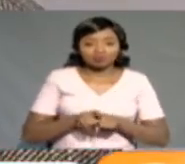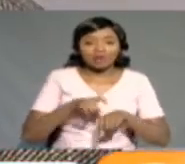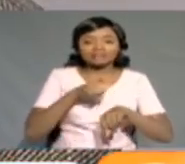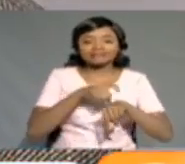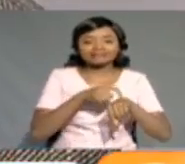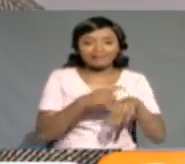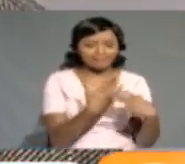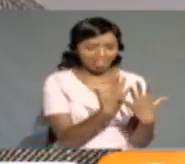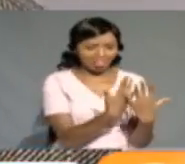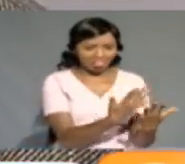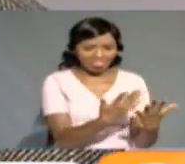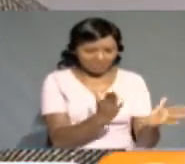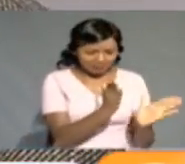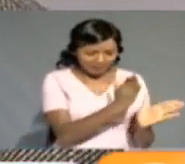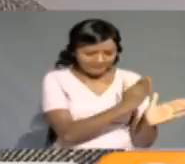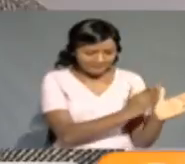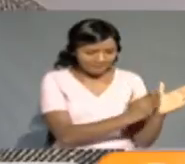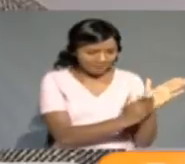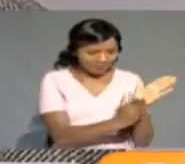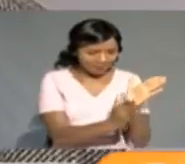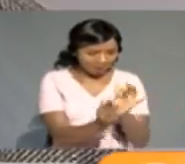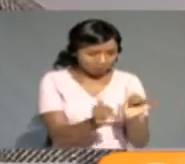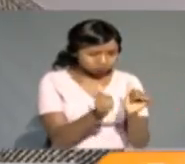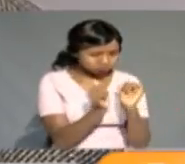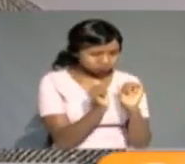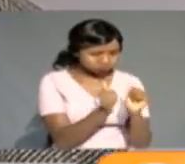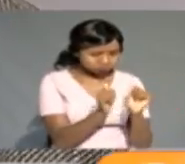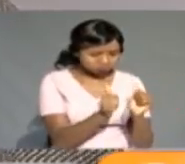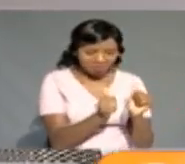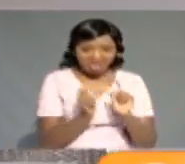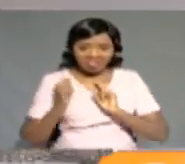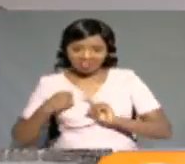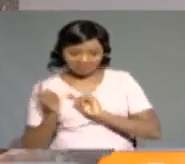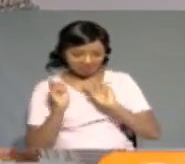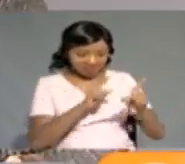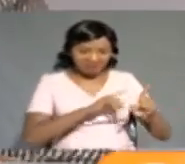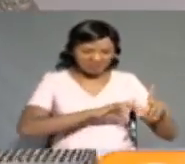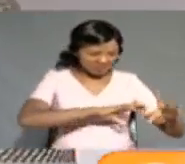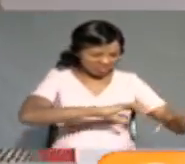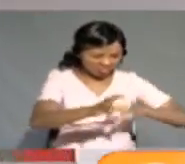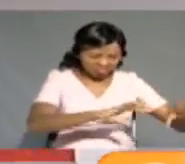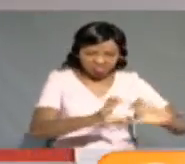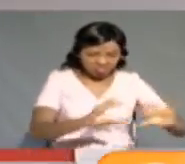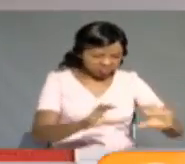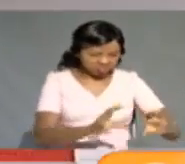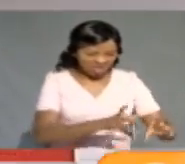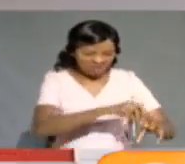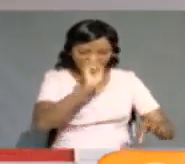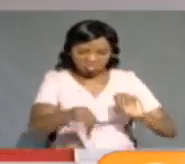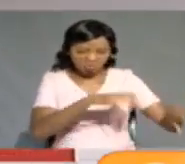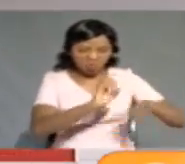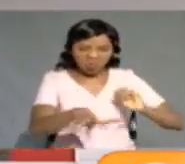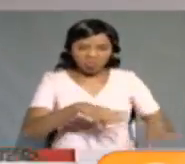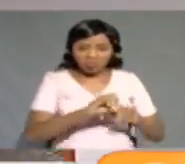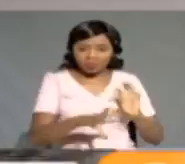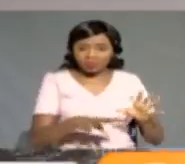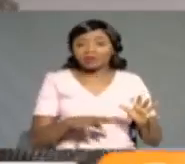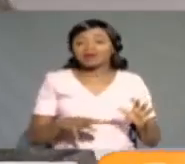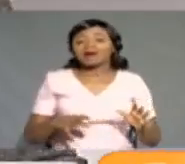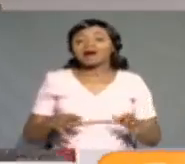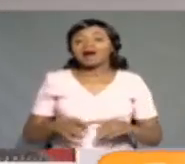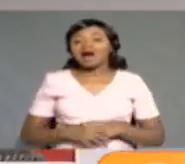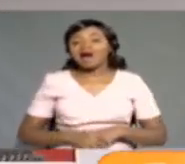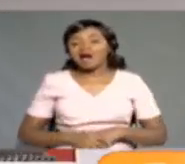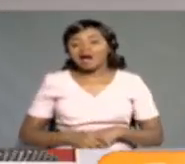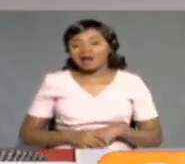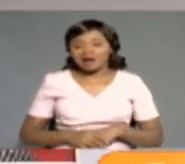vilivyokuwa vimepangwa kuvitimua. Bas. Umekuta vitu vya wenyewe vimepangwa vizuri, maboksi vizuri, unapiga moja